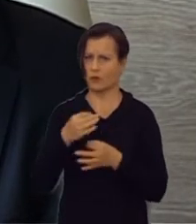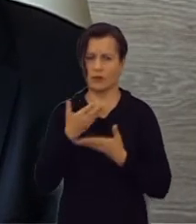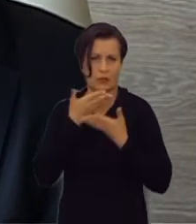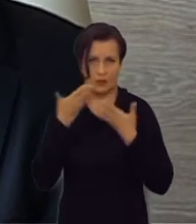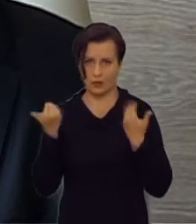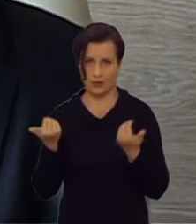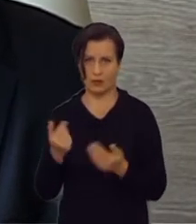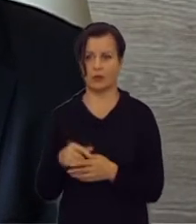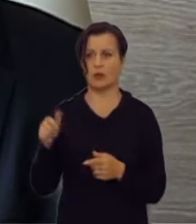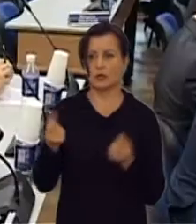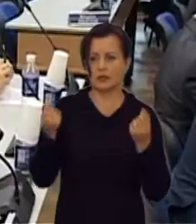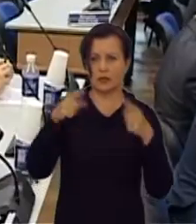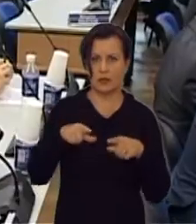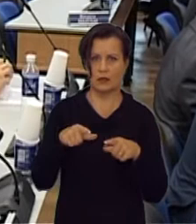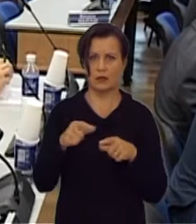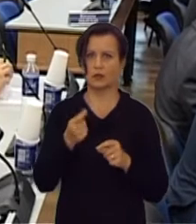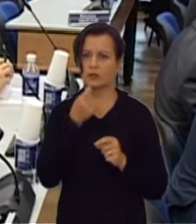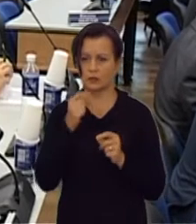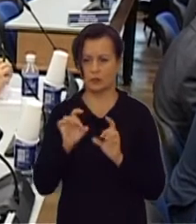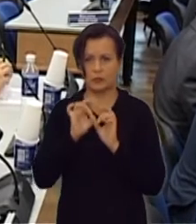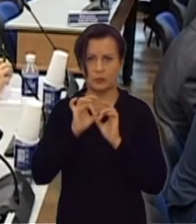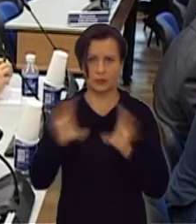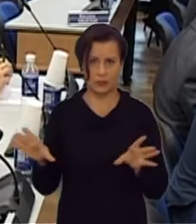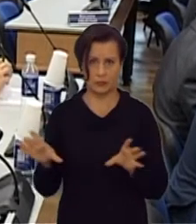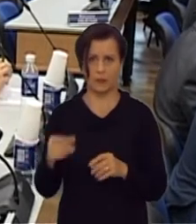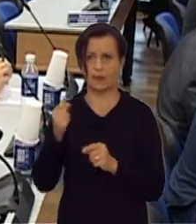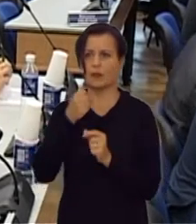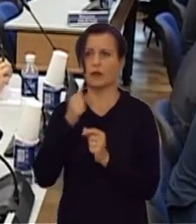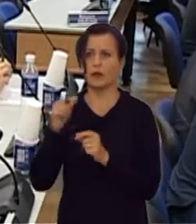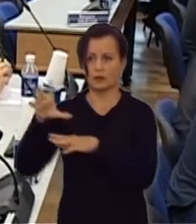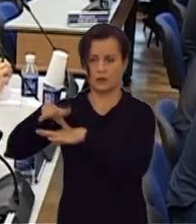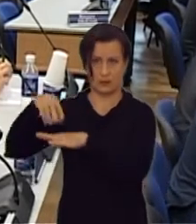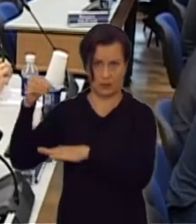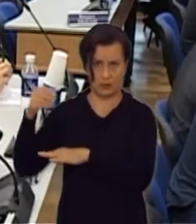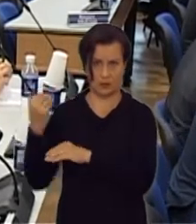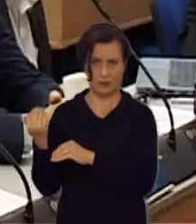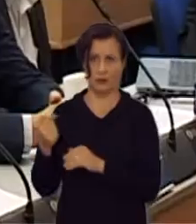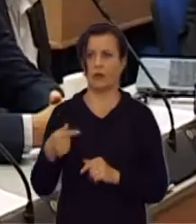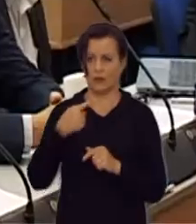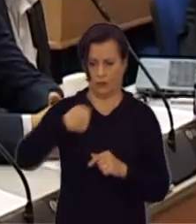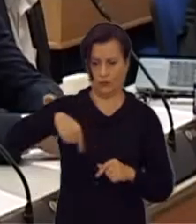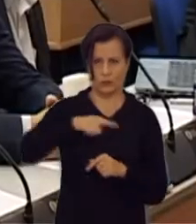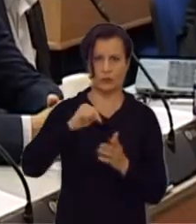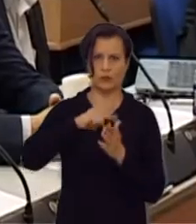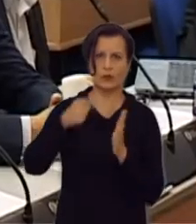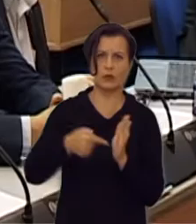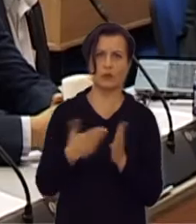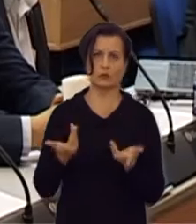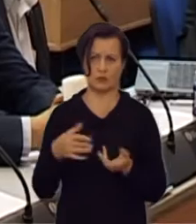Taigi tikrai nuraminsiu kėdainiečius, jokių čia revoliucijų pas mus nevyksta, jokių perversmų nevyksta,